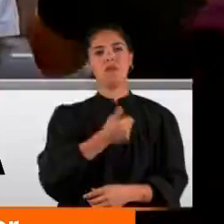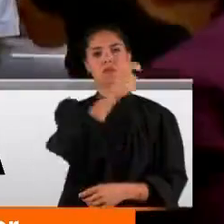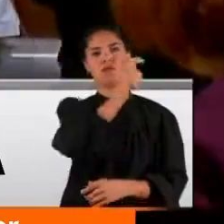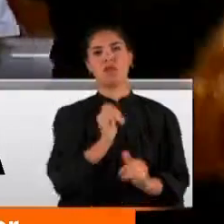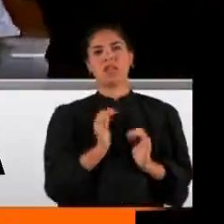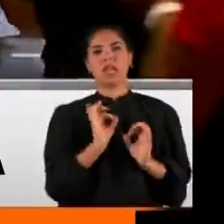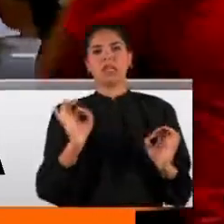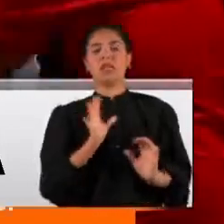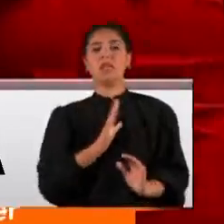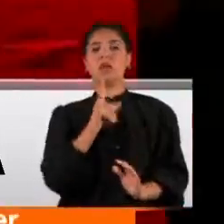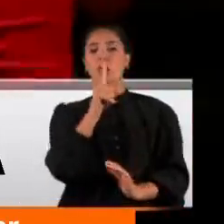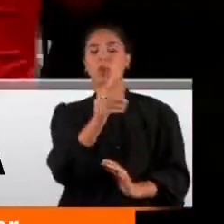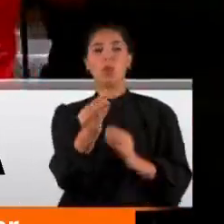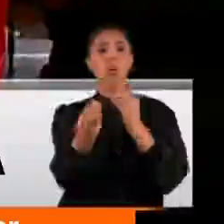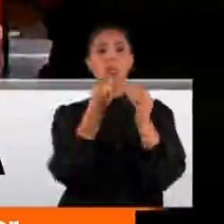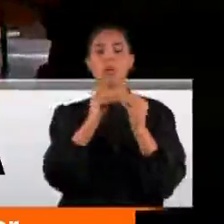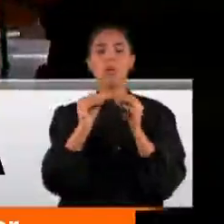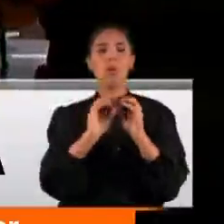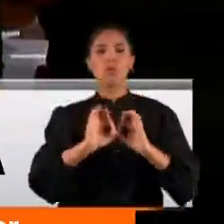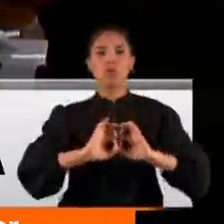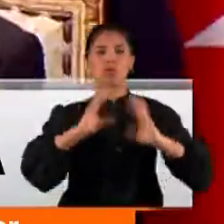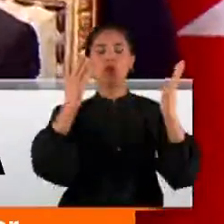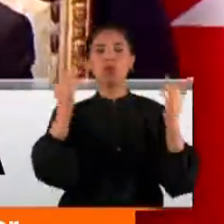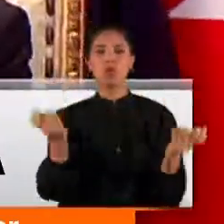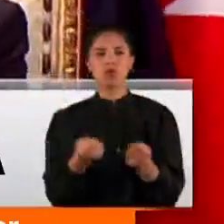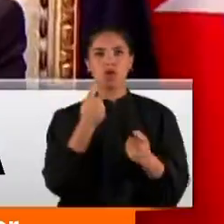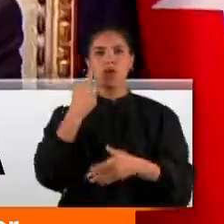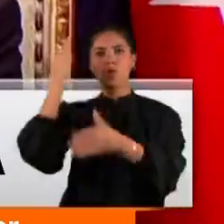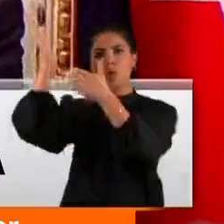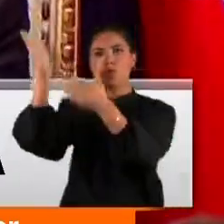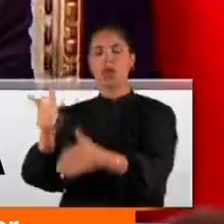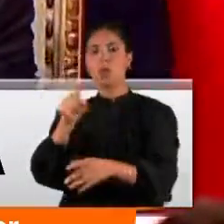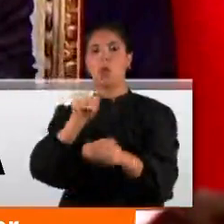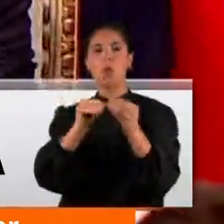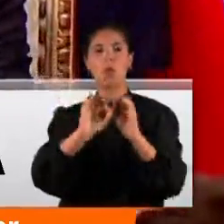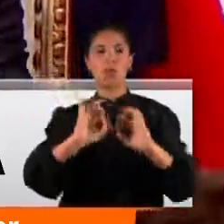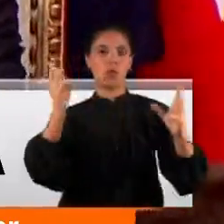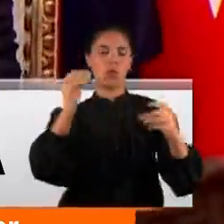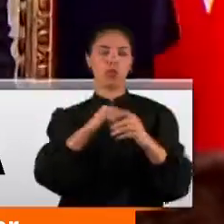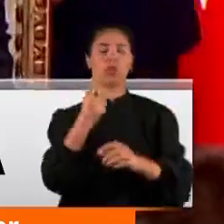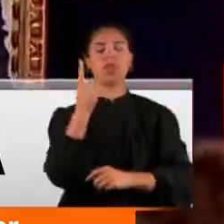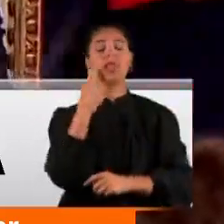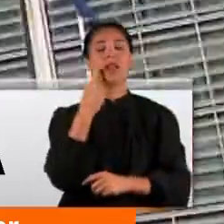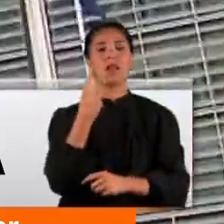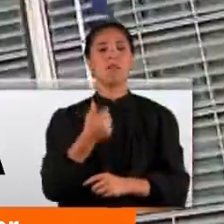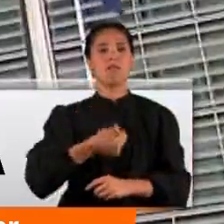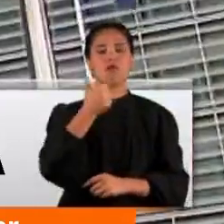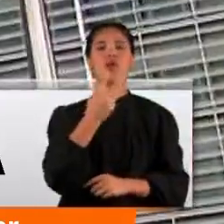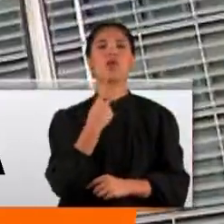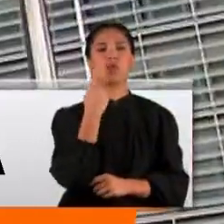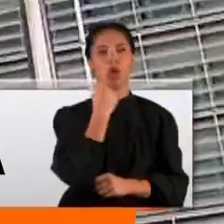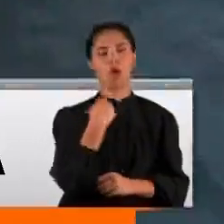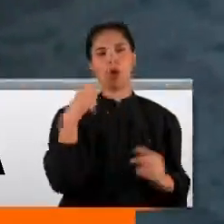etmektedir küresel gıda krizinin çözümünde önemli rol oynayan Erdoğan bu sorunun çözümü için de Putin ile görüşeceğini duyurdu